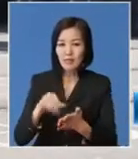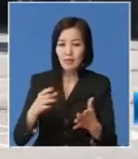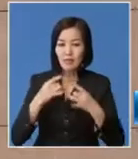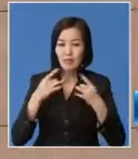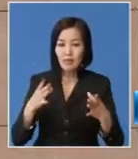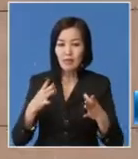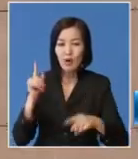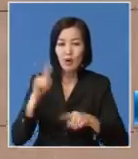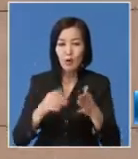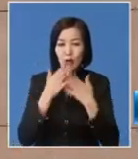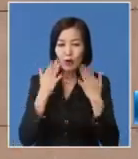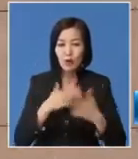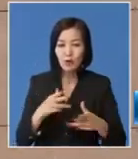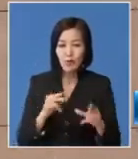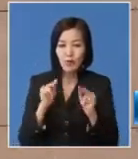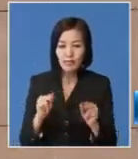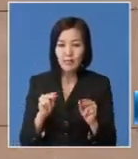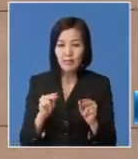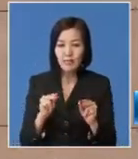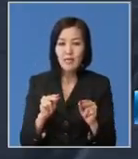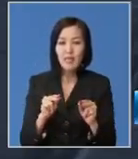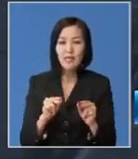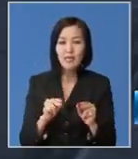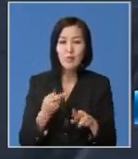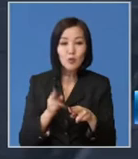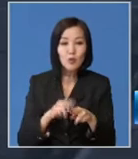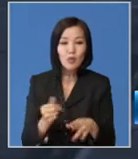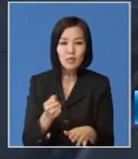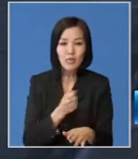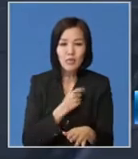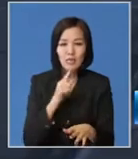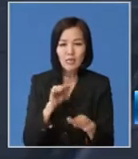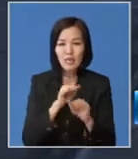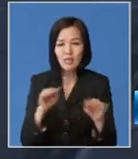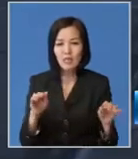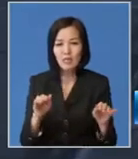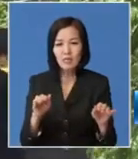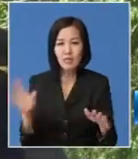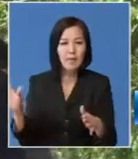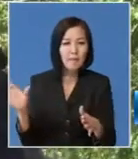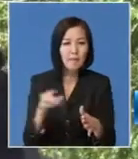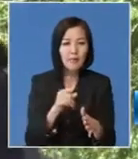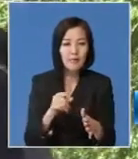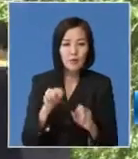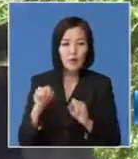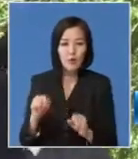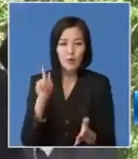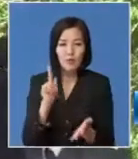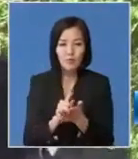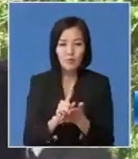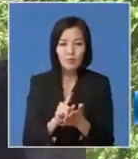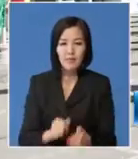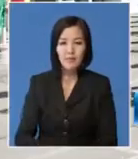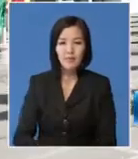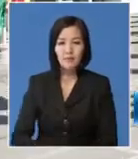деген сүйіспеншілік пен адалдықтың өлшемі. Сондықтан жауынгерлер ел тыныштығы жолында бір сәтке де босансымақ емес. Атамұрат Мұратұлы,